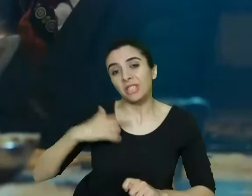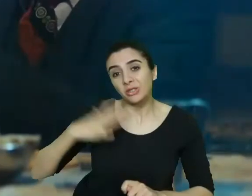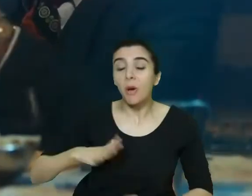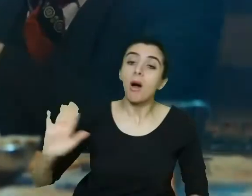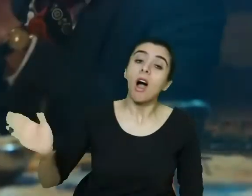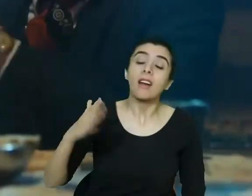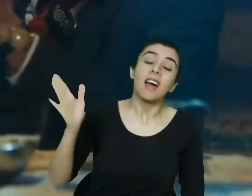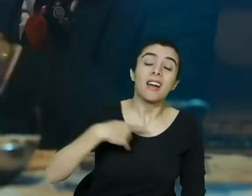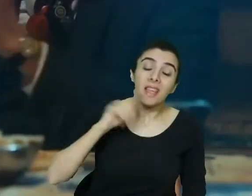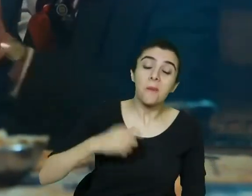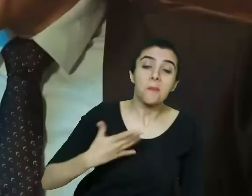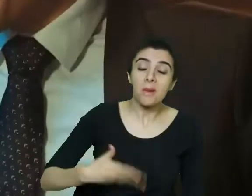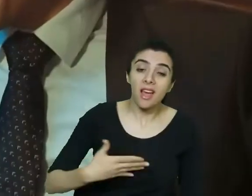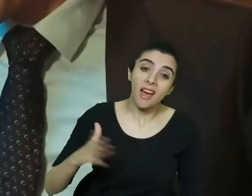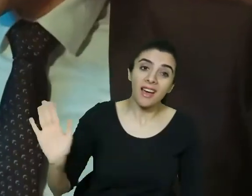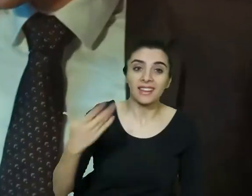E hadi bakalım. Hadi. Hadi.